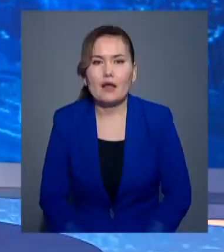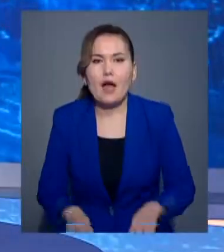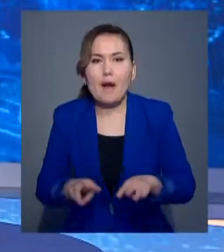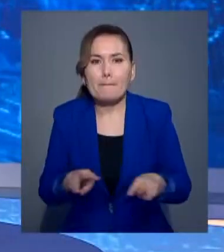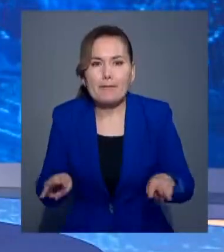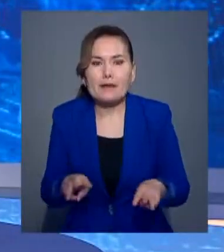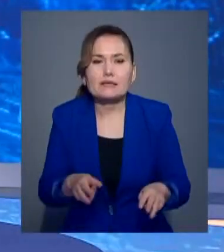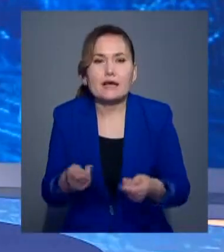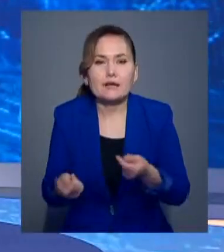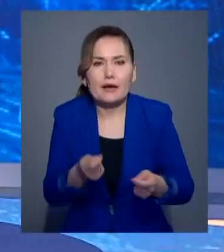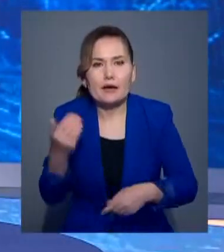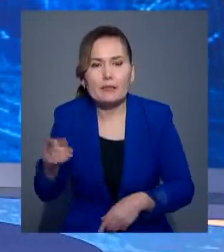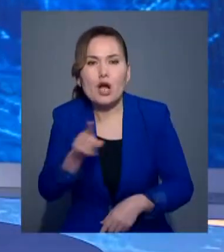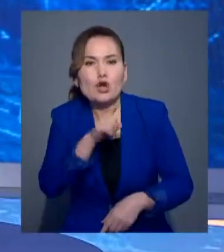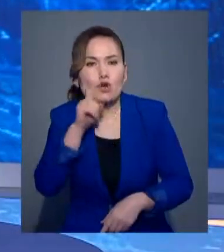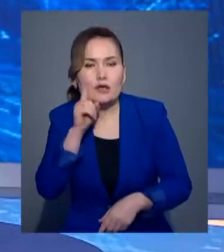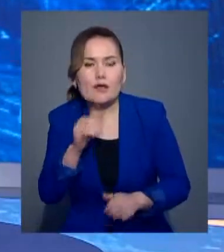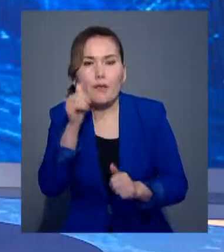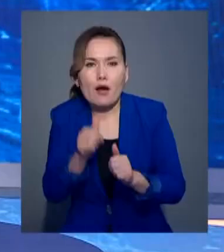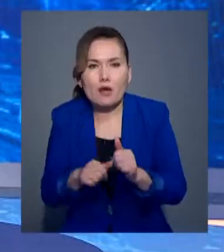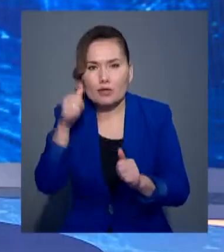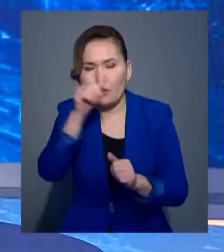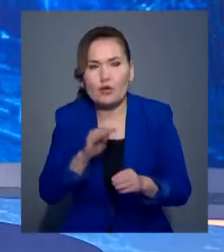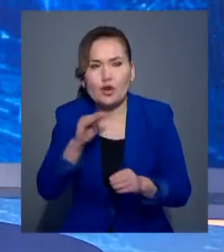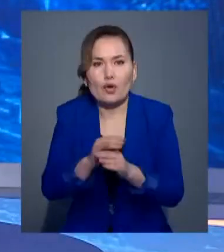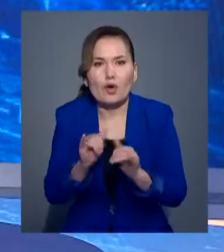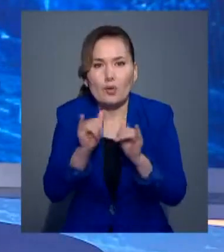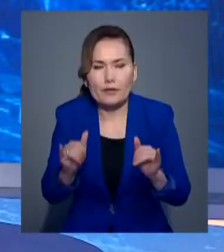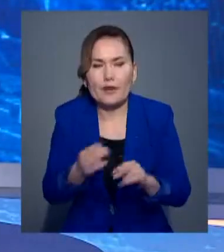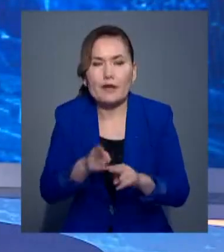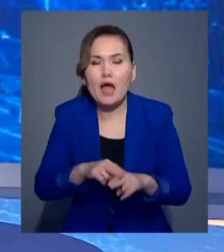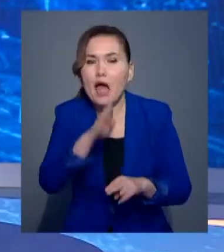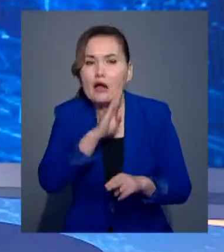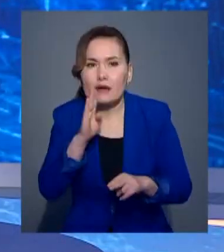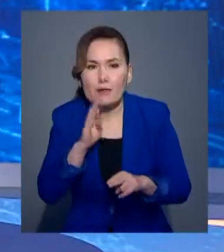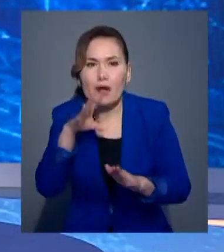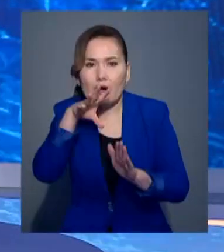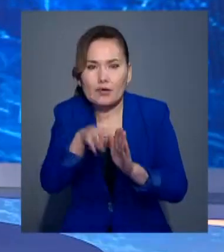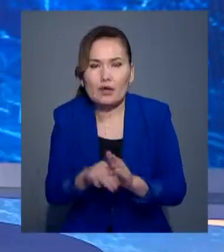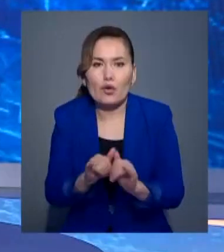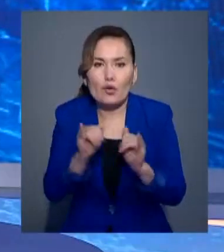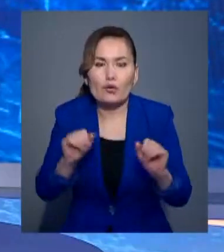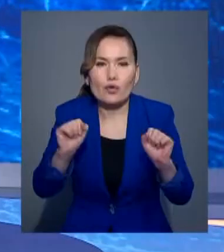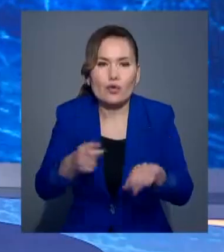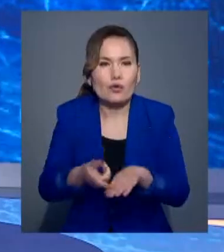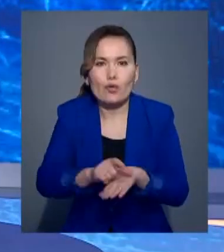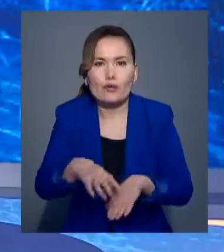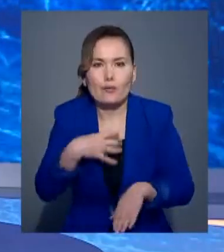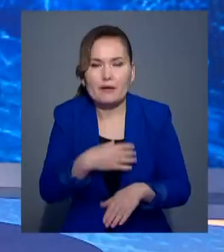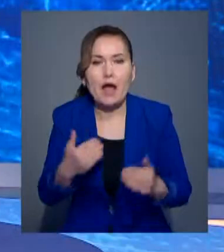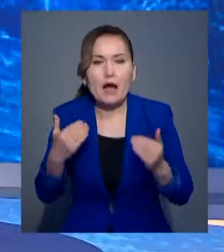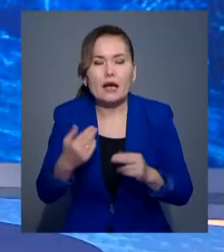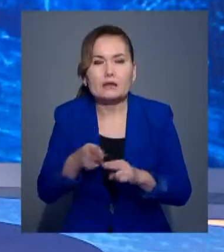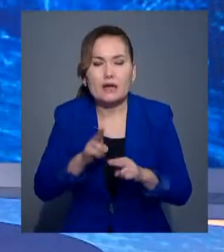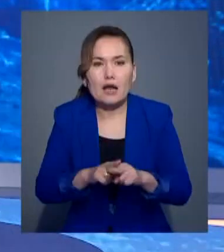Мәжіліспен мәслихаттағы жастардың қатары арта түсуі мүмкін. Бұған қоса ондағы нәзік жандылардың қатарын көбейту де маңызды.